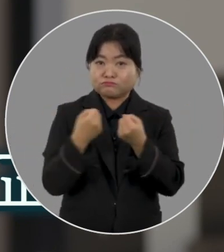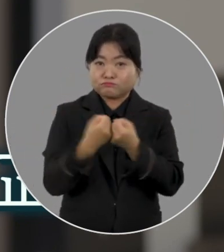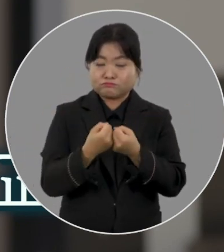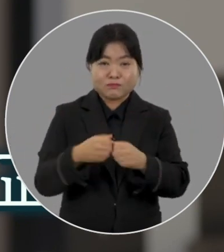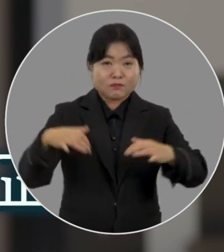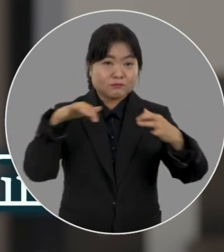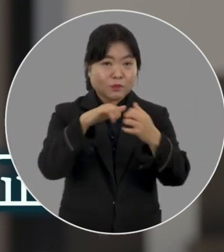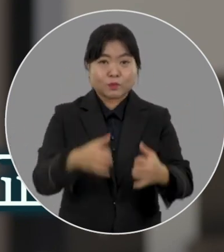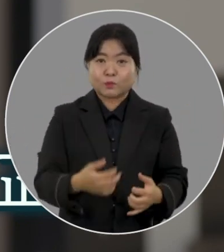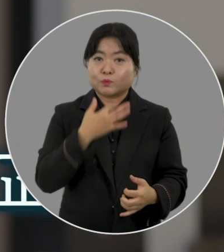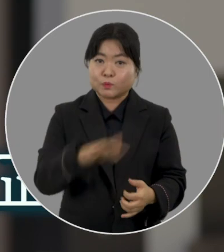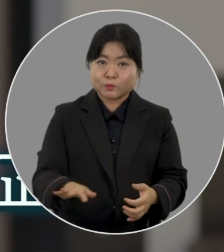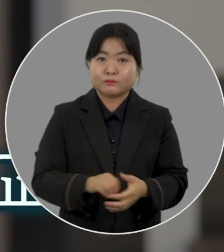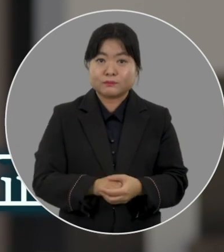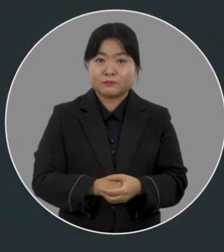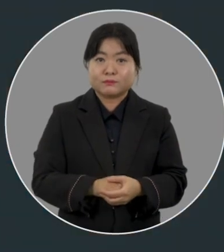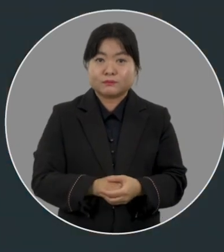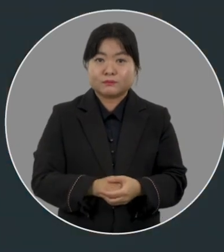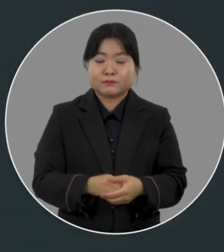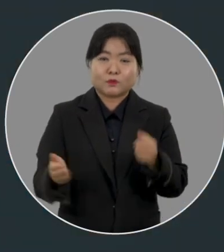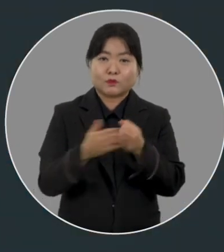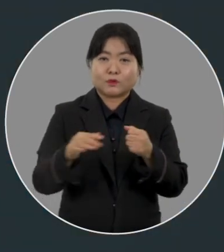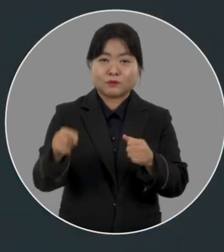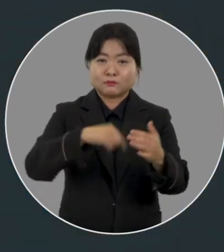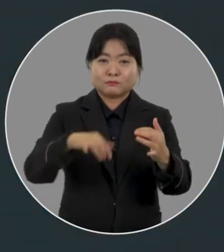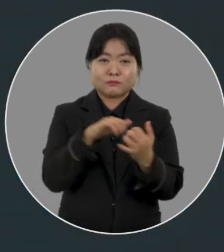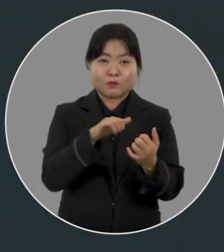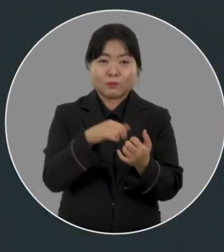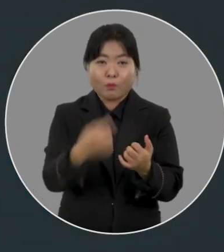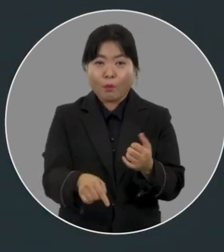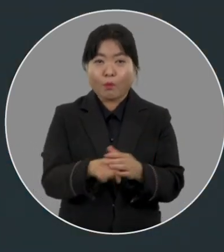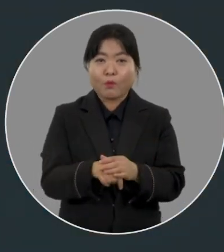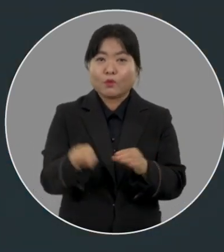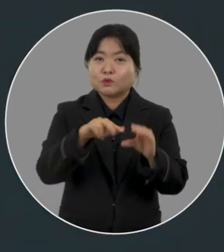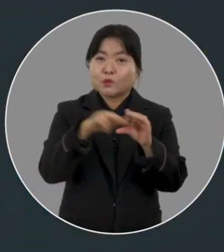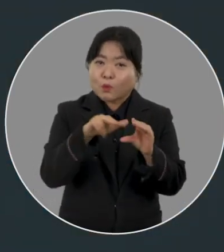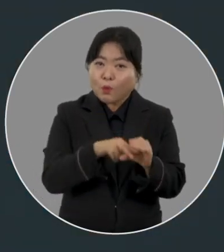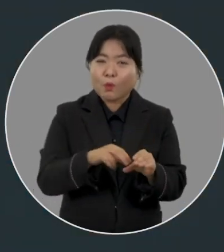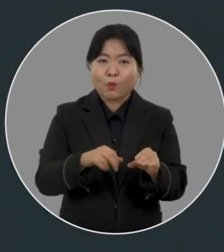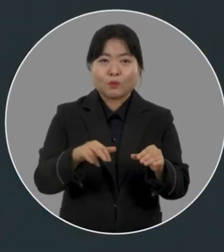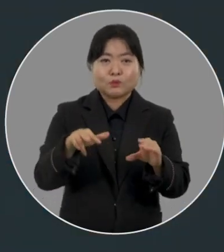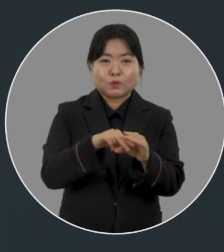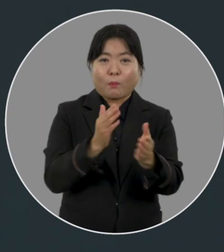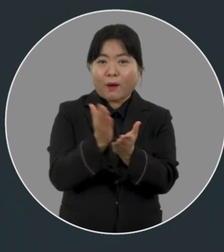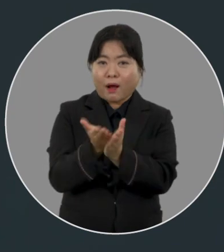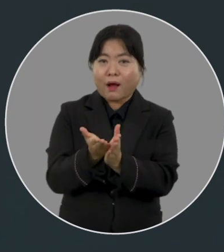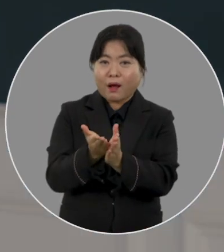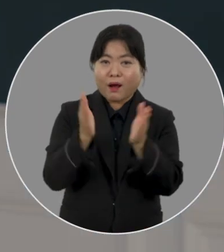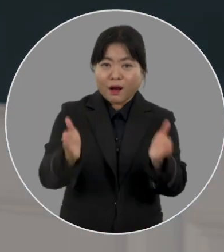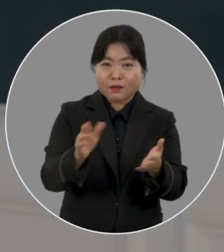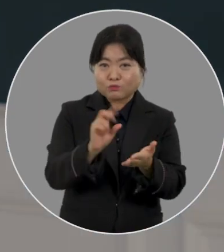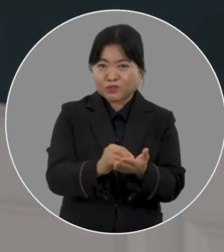다투거나 전쟁하지 않았다는 겁니다. 그래서 이 내전이라는 것은 어떤 종교와 종파 간의